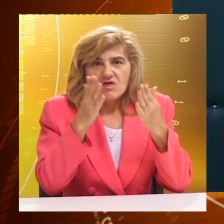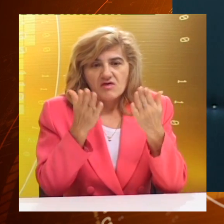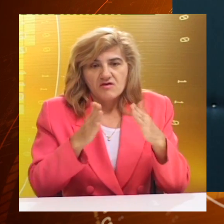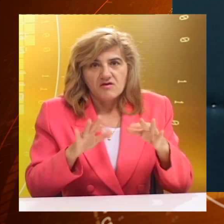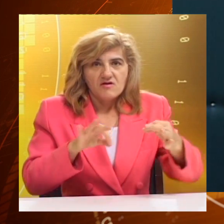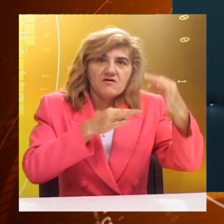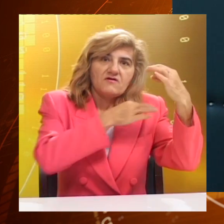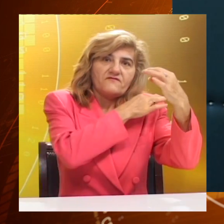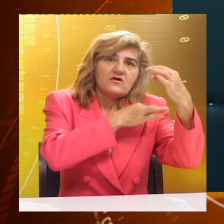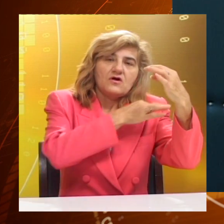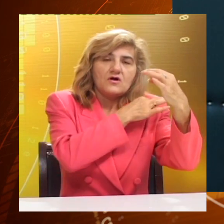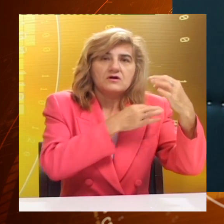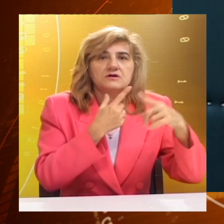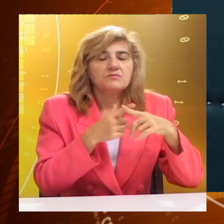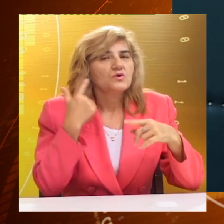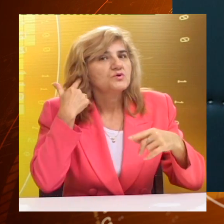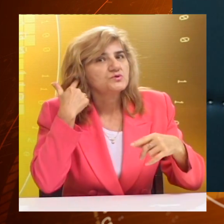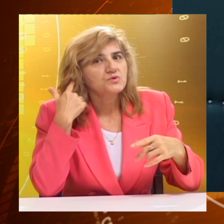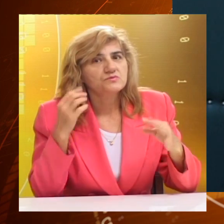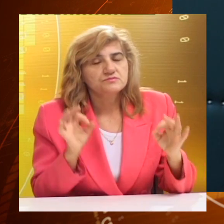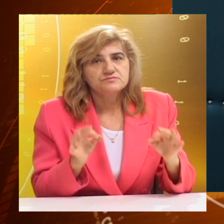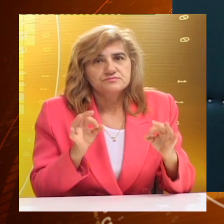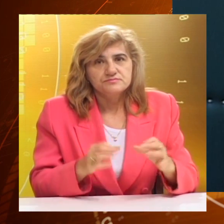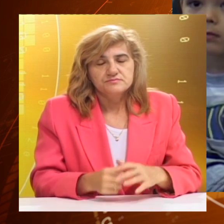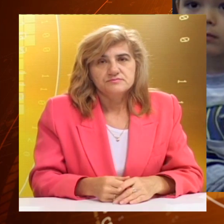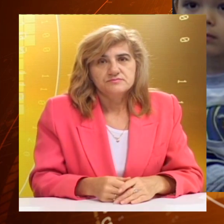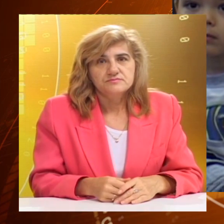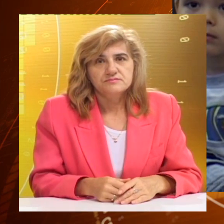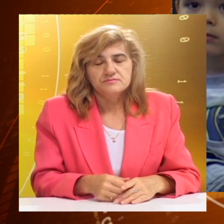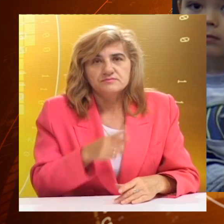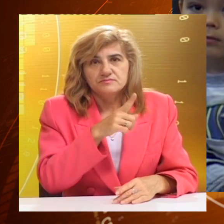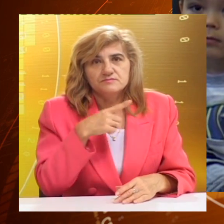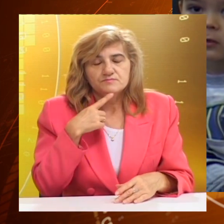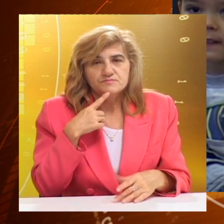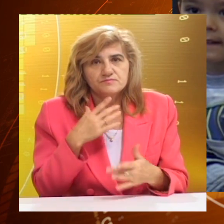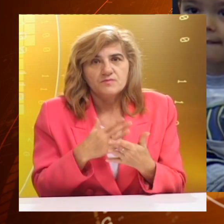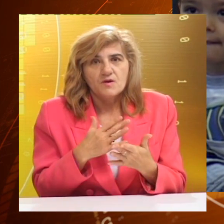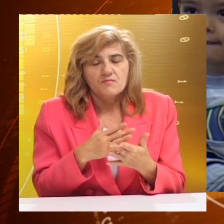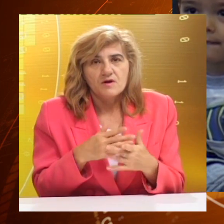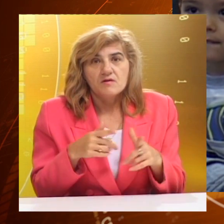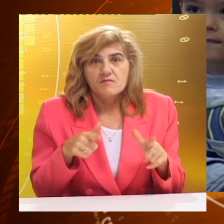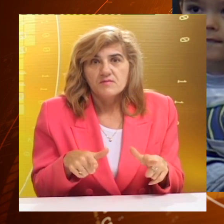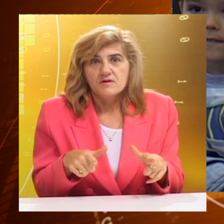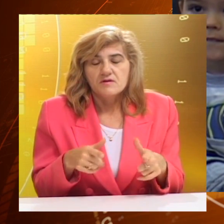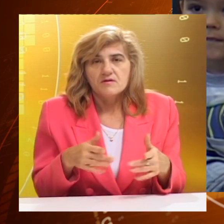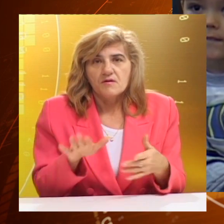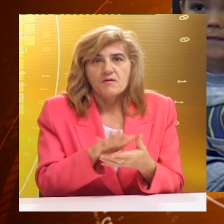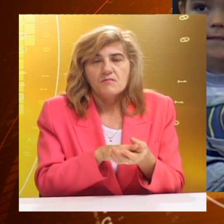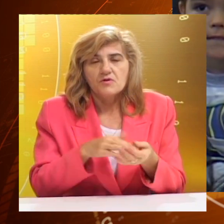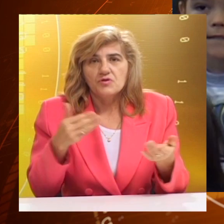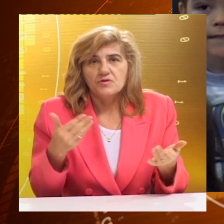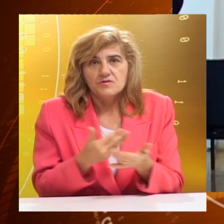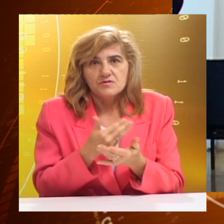instrument? Violina. Zbog čega? Zbog zvuka. Kao i prethodnih godina, tradicionalne akcije su sprovedene i ovog puta,